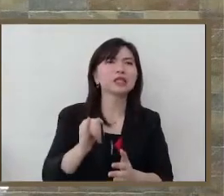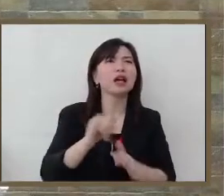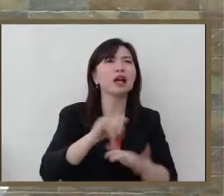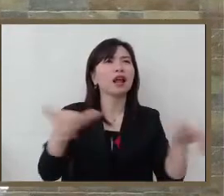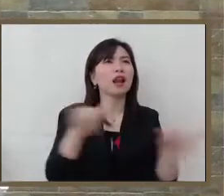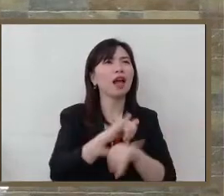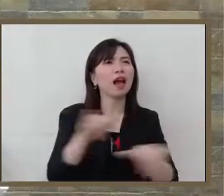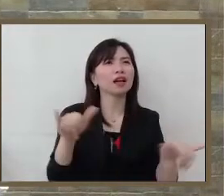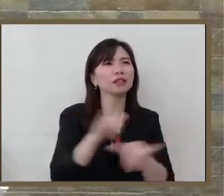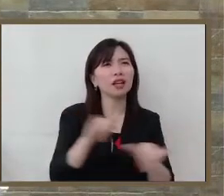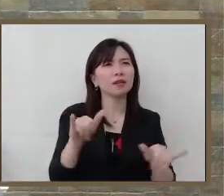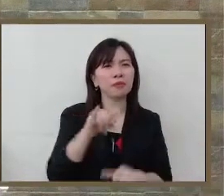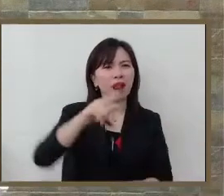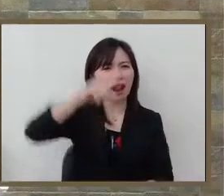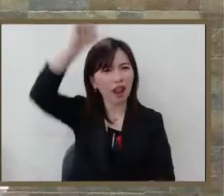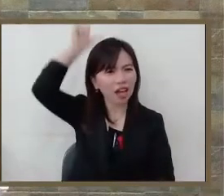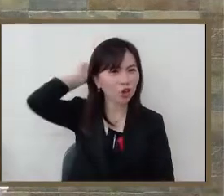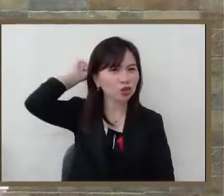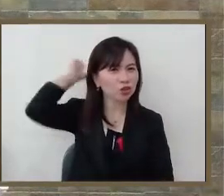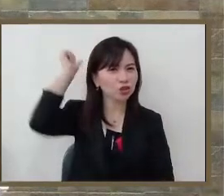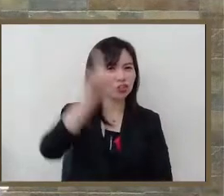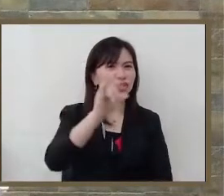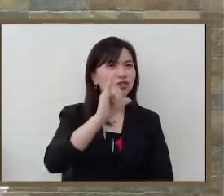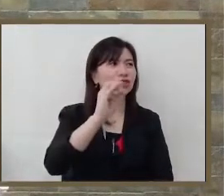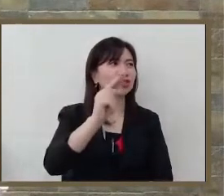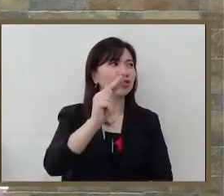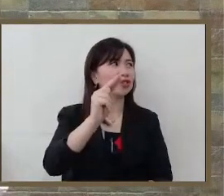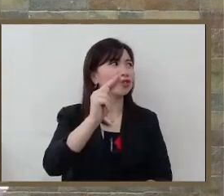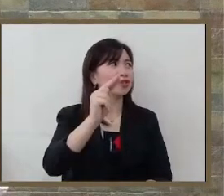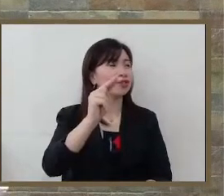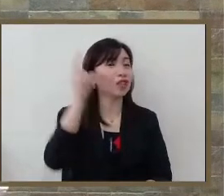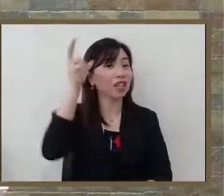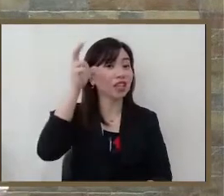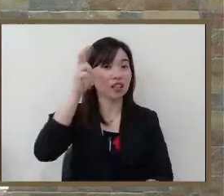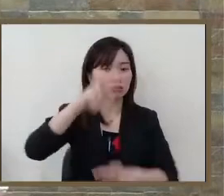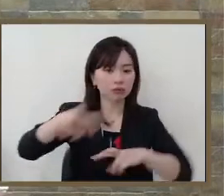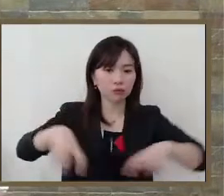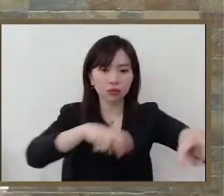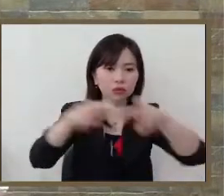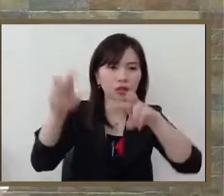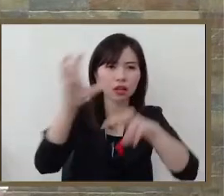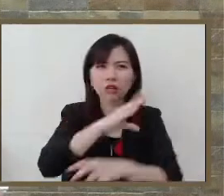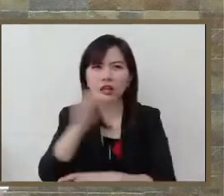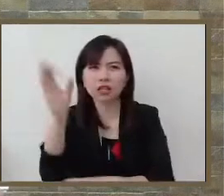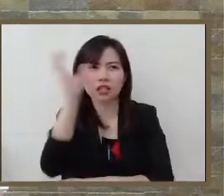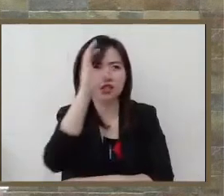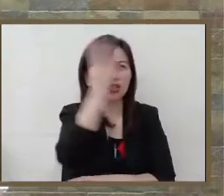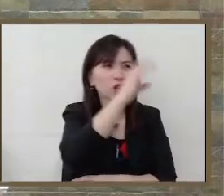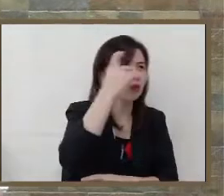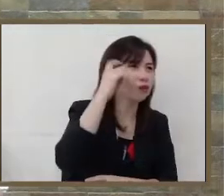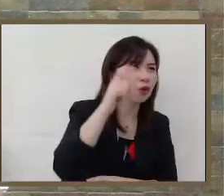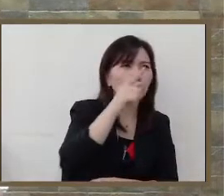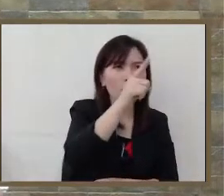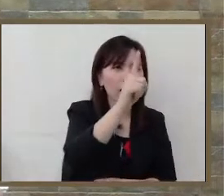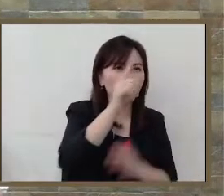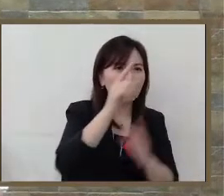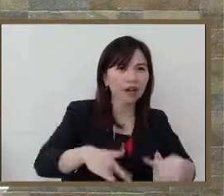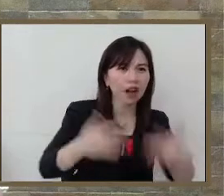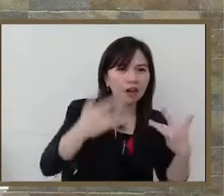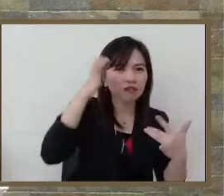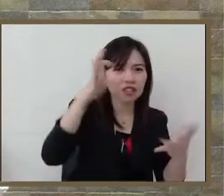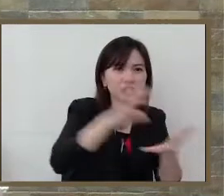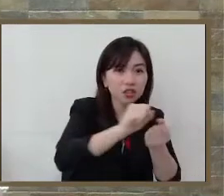lion, walketh about, waiting whom he may devour. No, sir. He